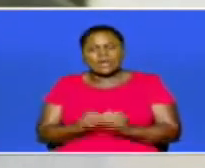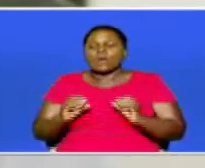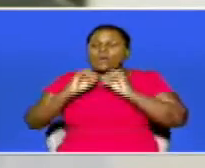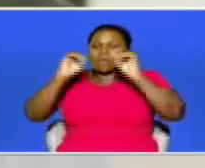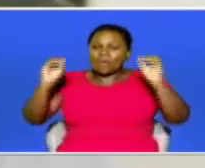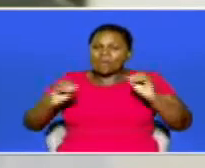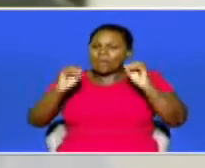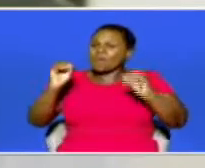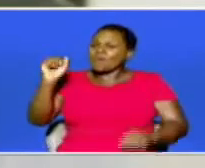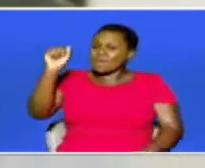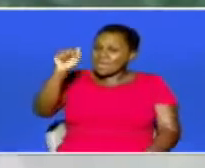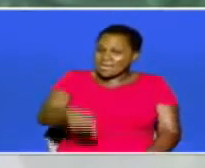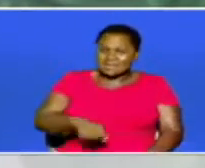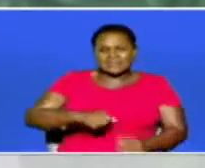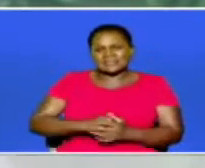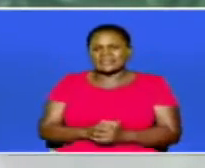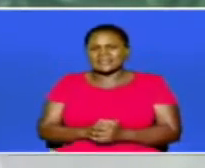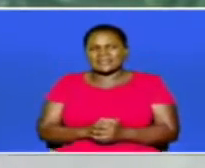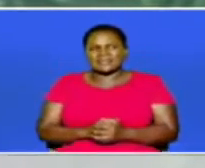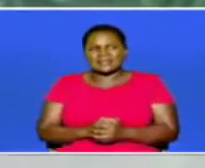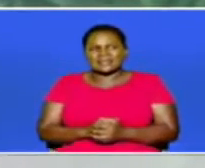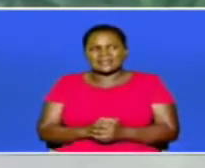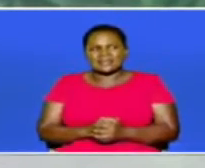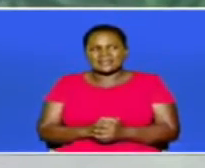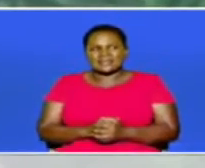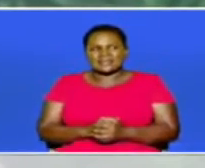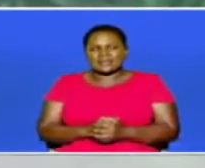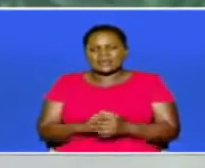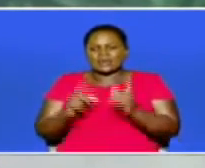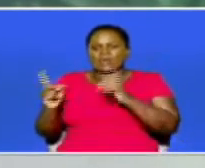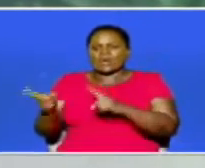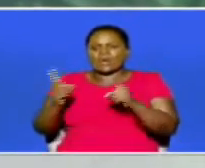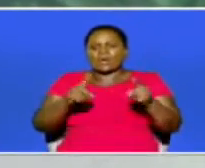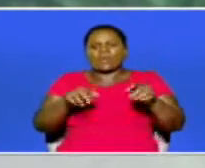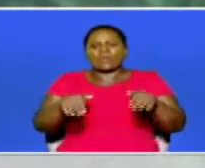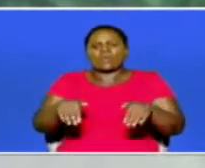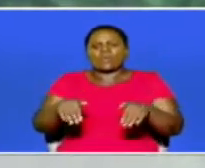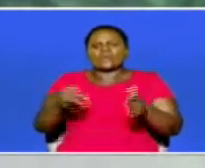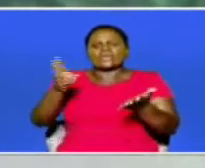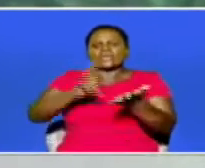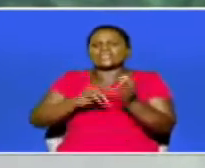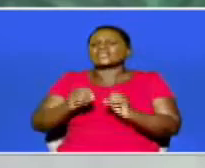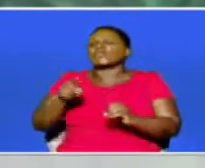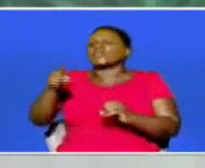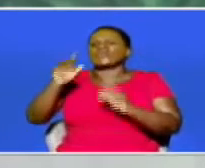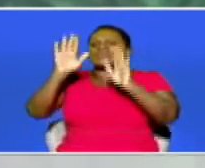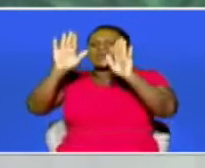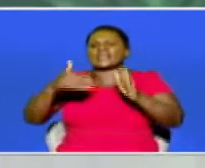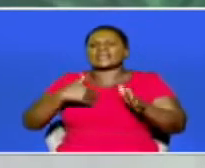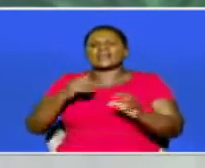Oh, yes. Just hang around and don't register. You are useless.